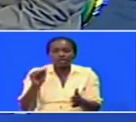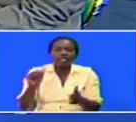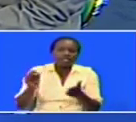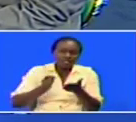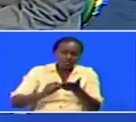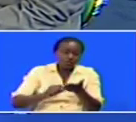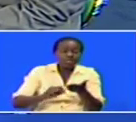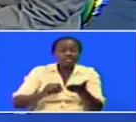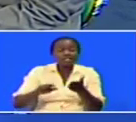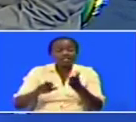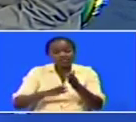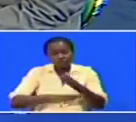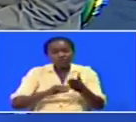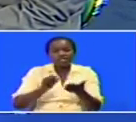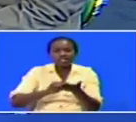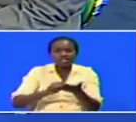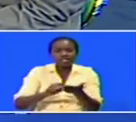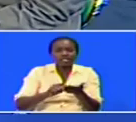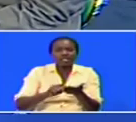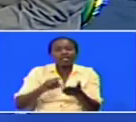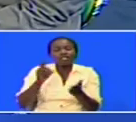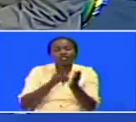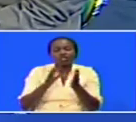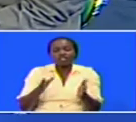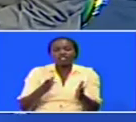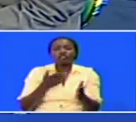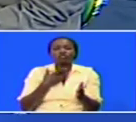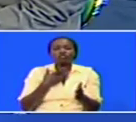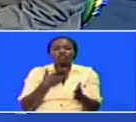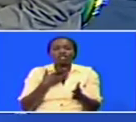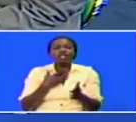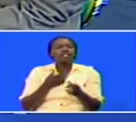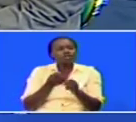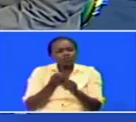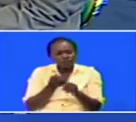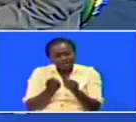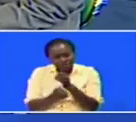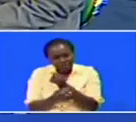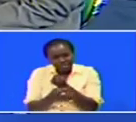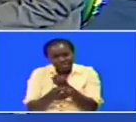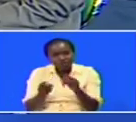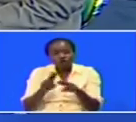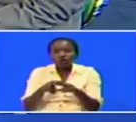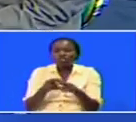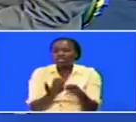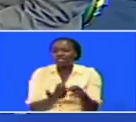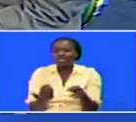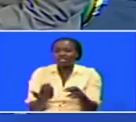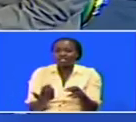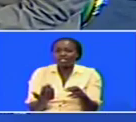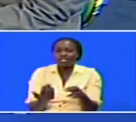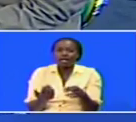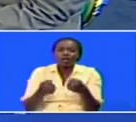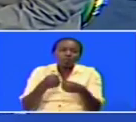chama cha madaktari humu nchini KMPDU. Daktari, ulikuwa unatueleza kuhusiana na yale mambo ambayo mnasema